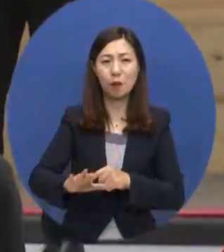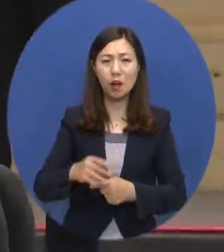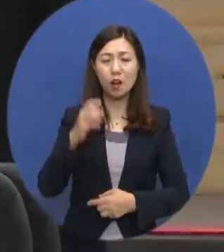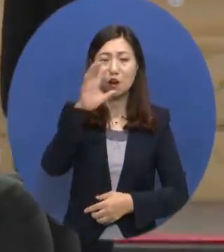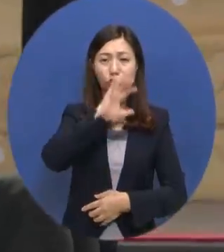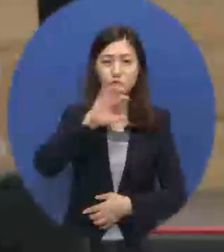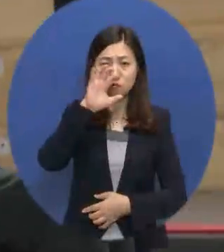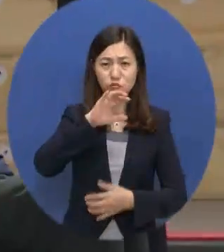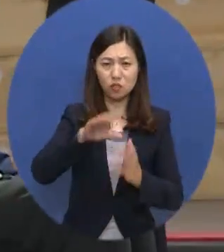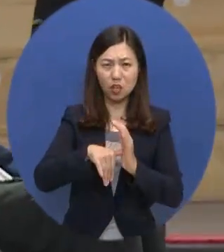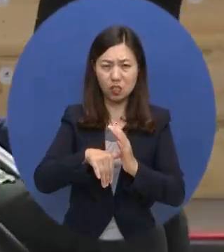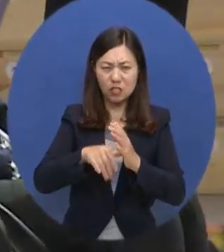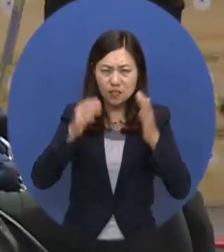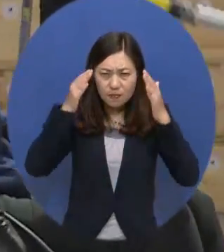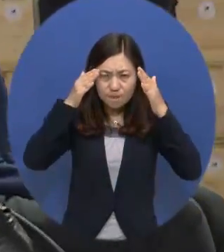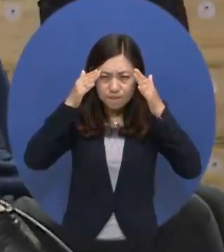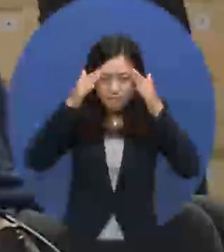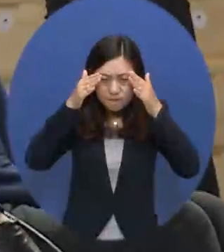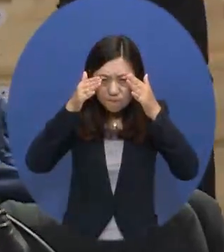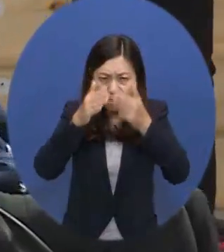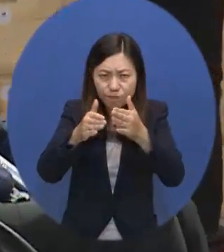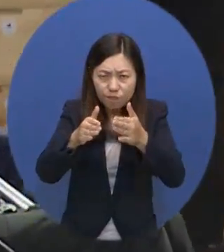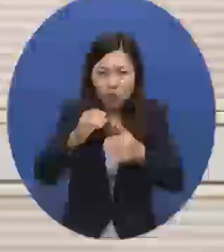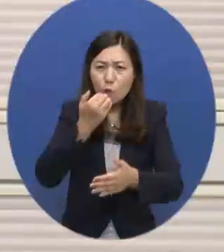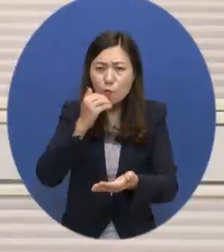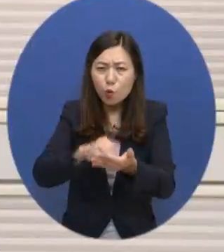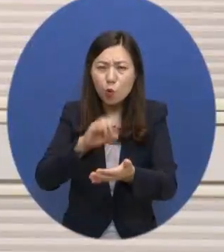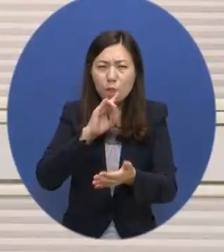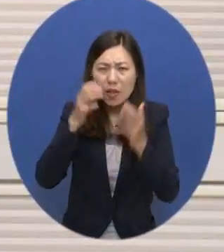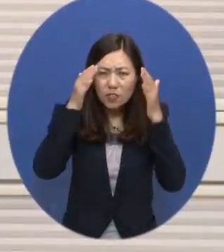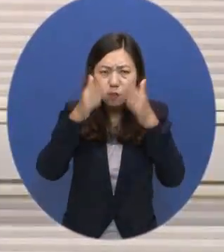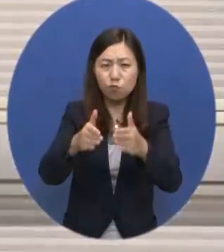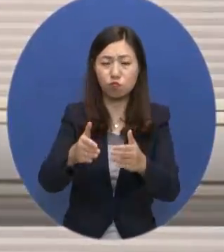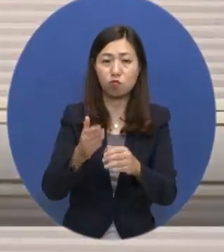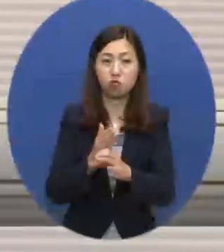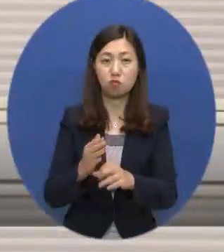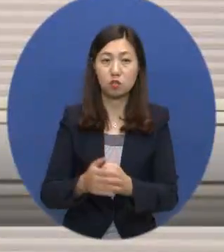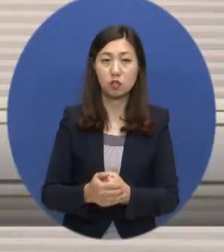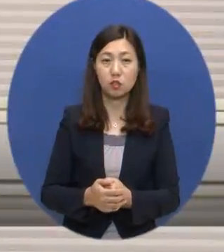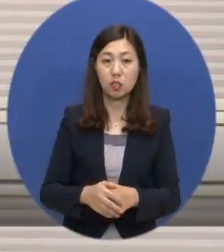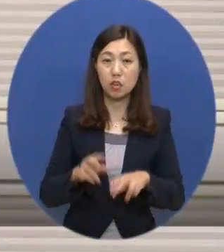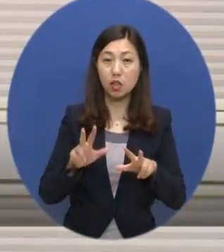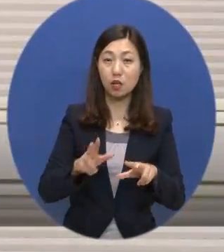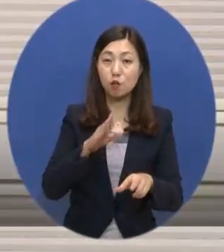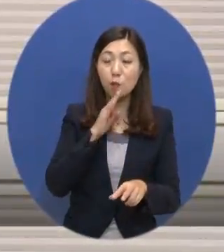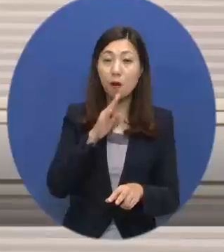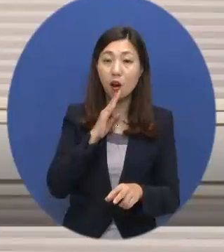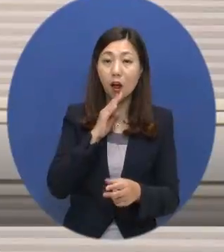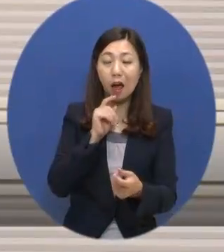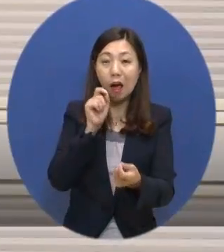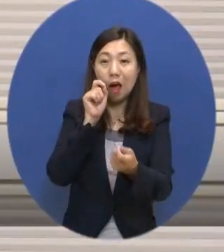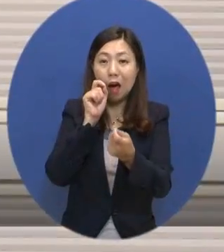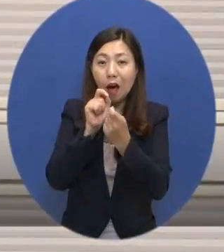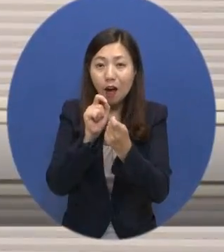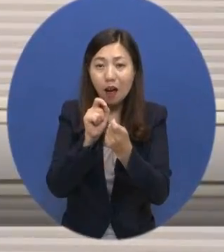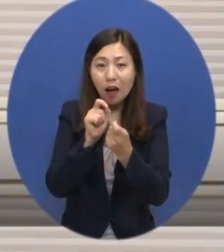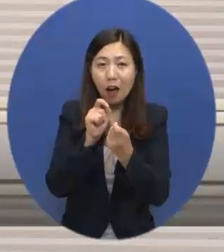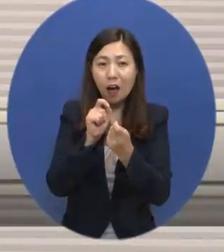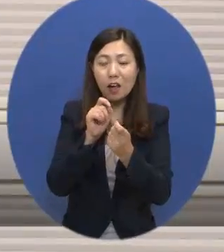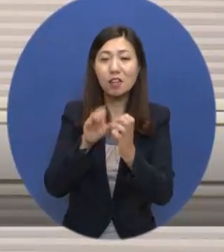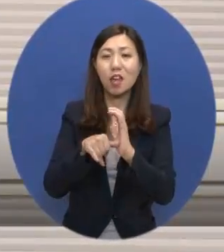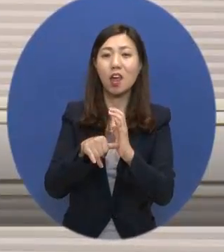온 신경을 스톤에만 집중하는데요. 스스로 이제 피부에 와닿는 기간이 남았기 때문에